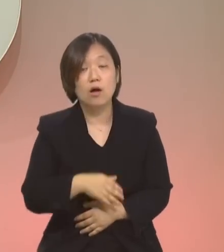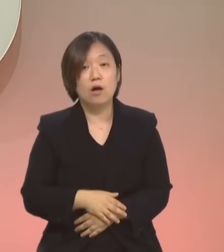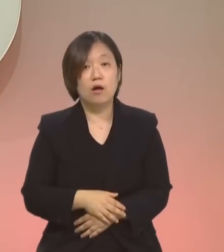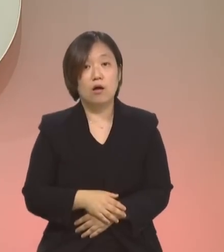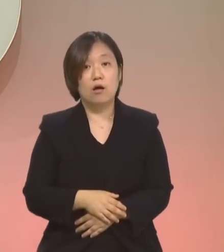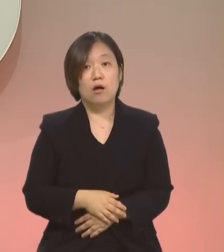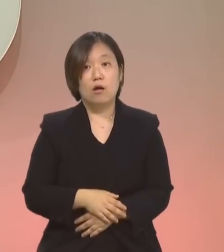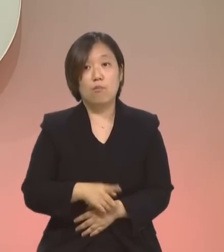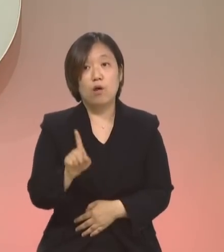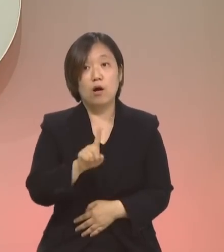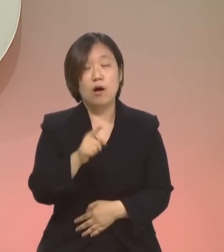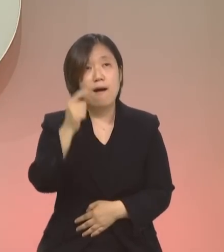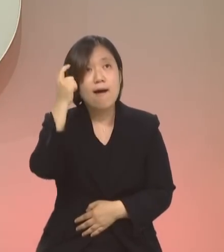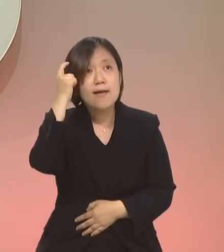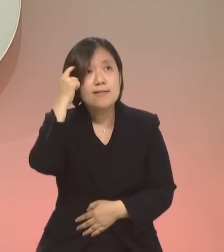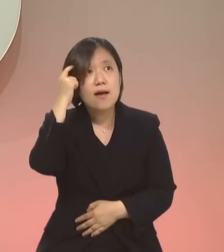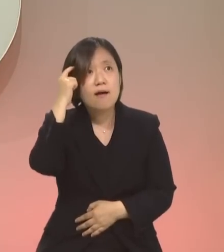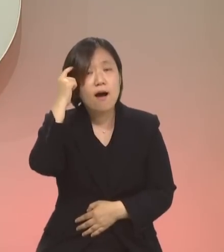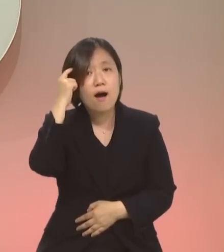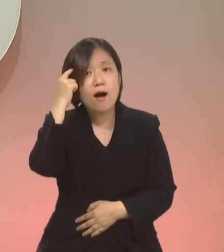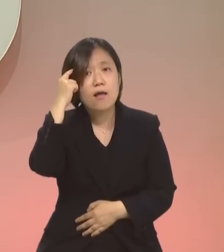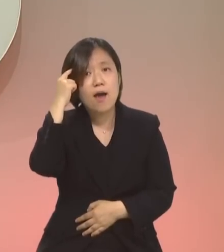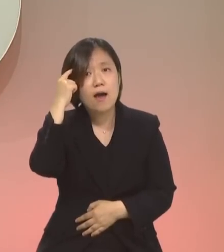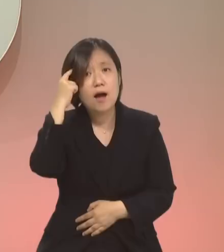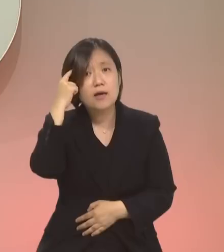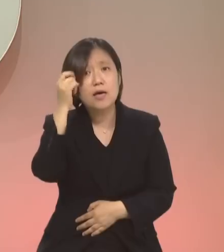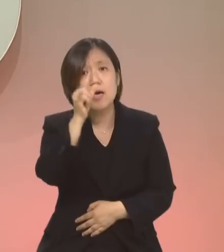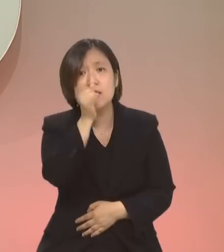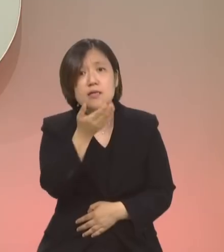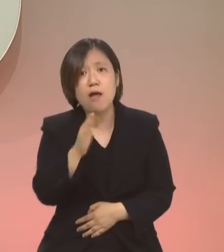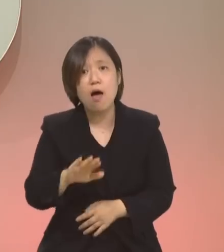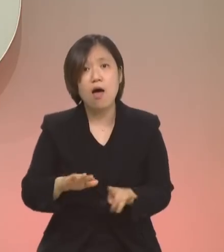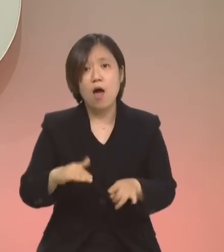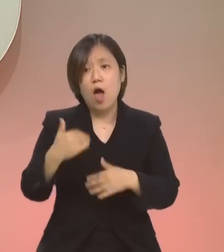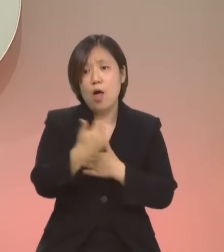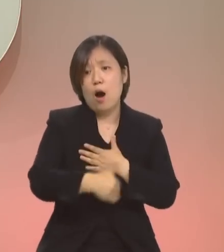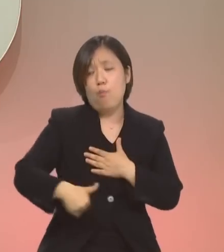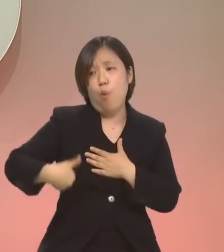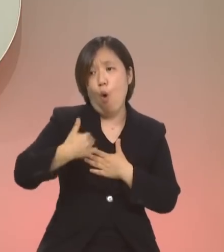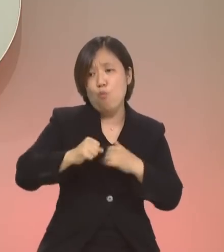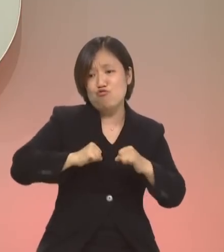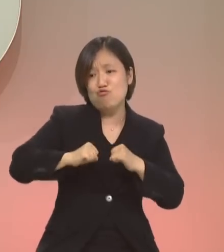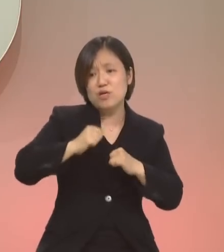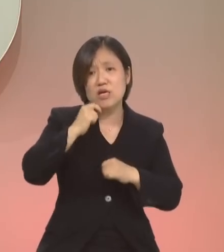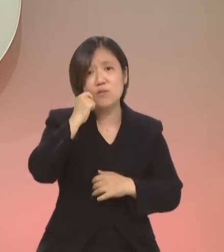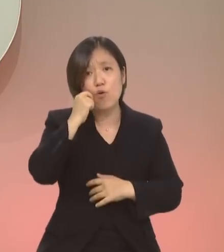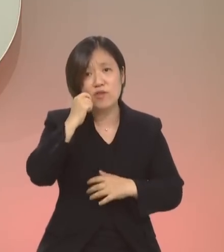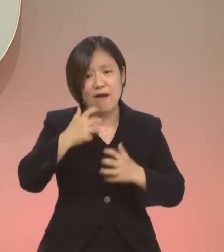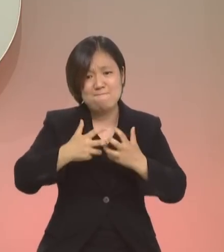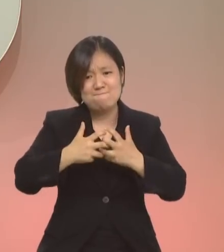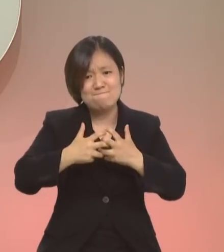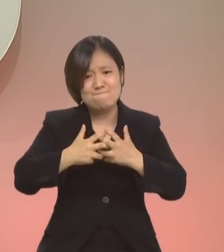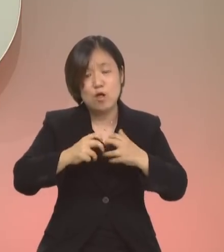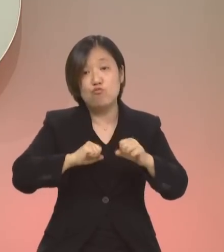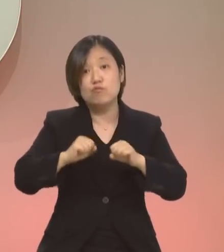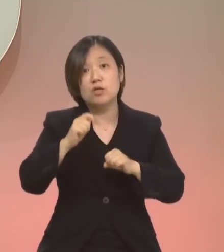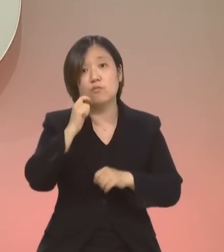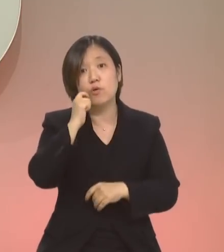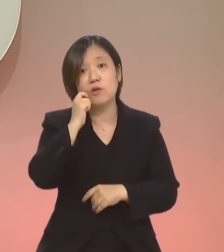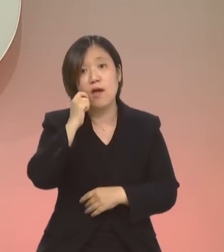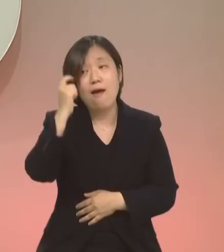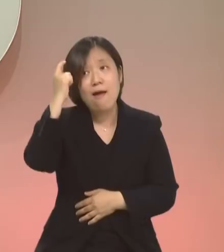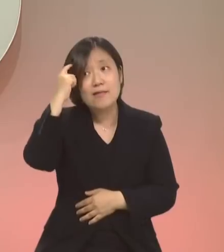그러니까 정신은 정씨는 번쩍 떴는데 모음을 막 움직일 수가 없는 거예요 여러분 가위 눌려본 적 있으신가요